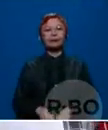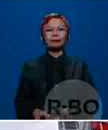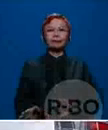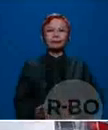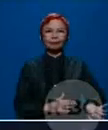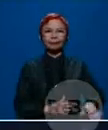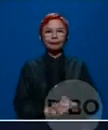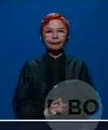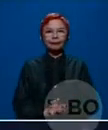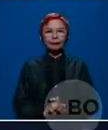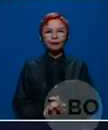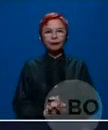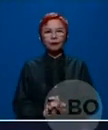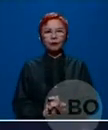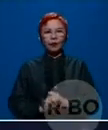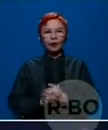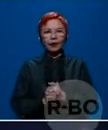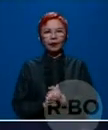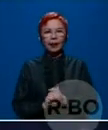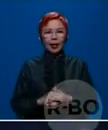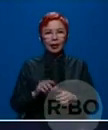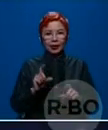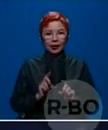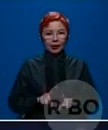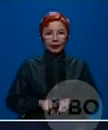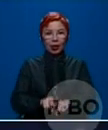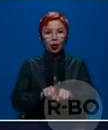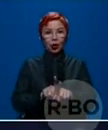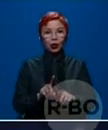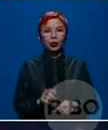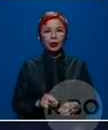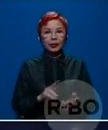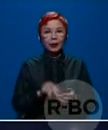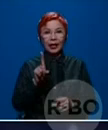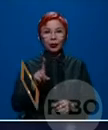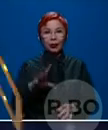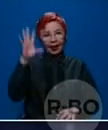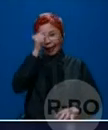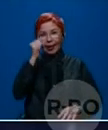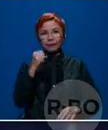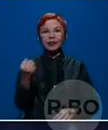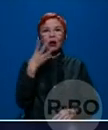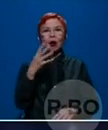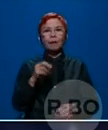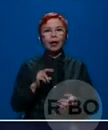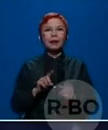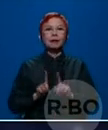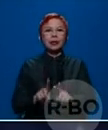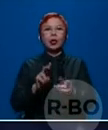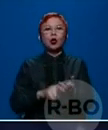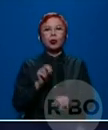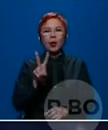berikan kembali kepada paslon 1 Pak Agus dan Bu Silvi giliran anda menanggapi dalam waktu 1 menit apa yang sudah disampaikan